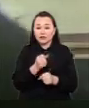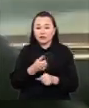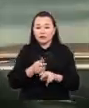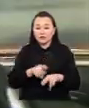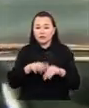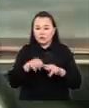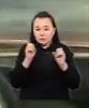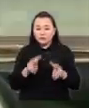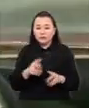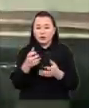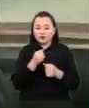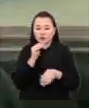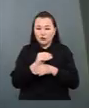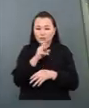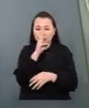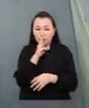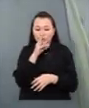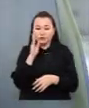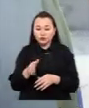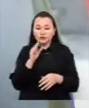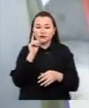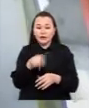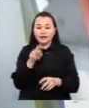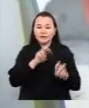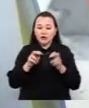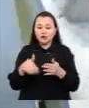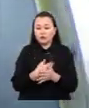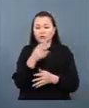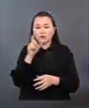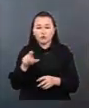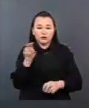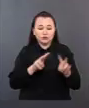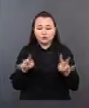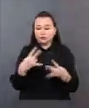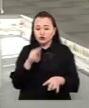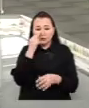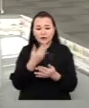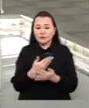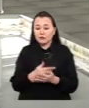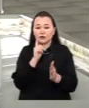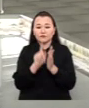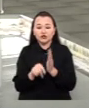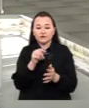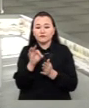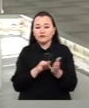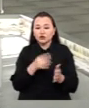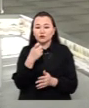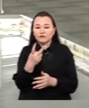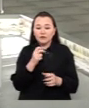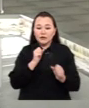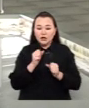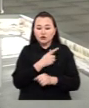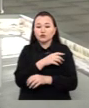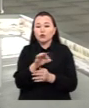профессиональное и получат за это дополнительную зарплату Да и искать новые Мне нужно в Шымкенте например выезжают на вызовы 102 бригады